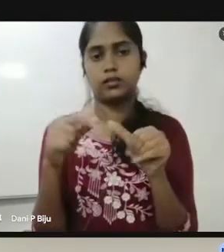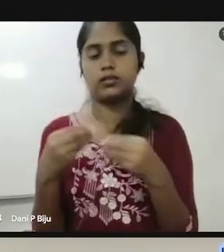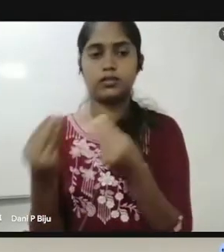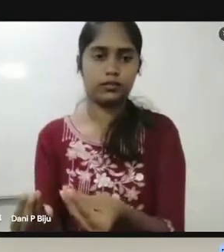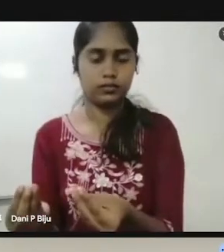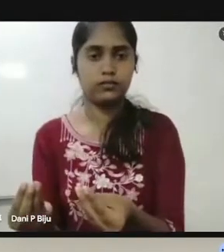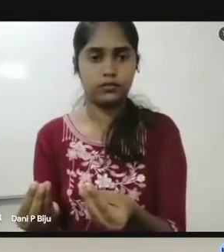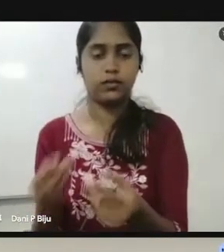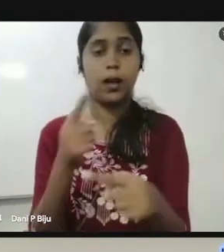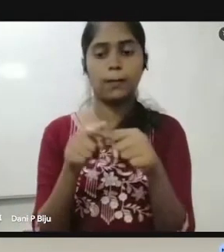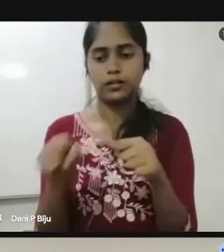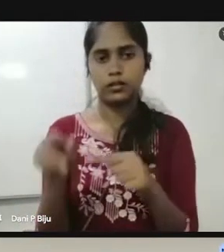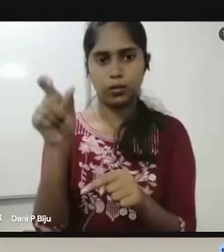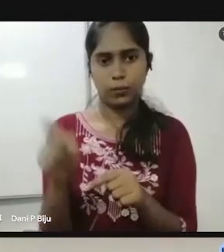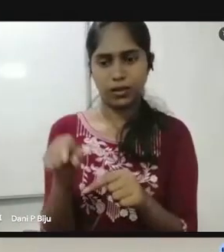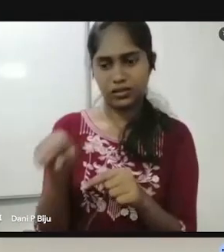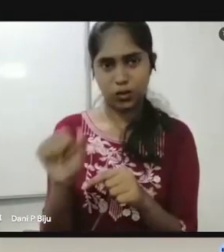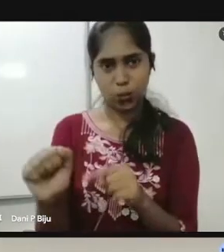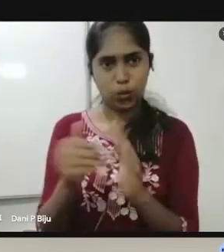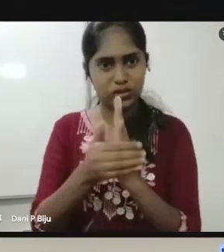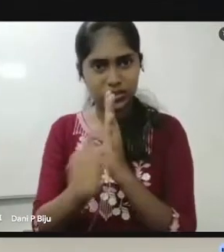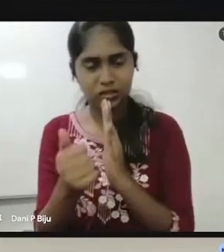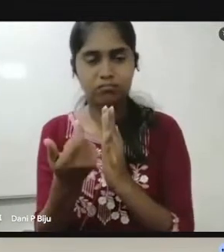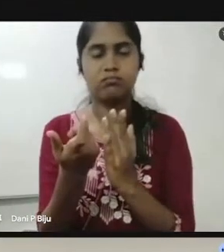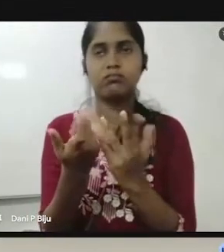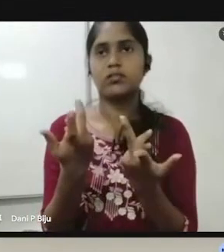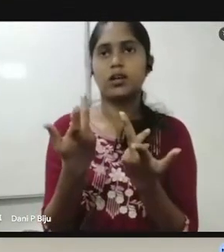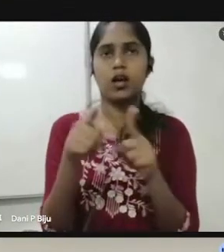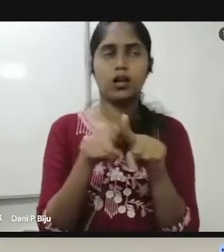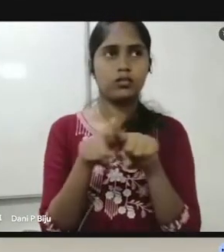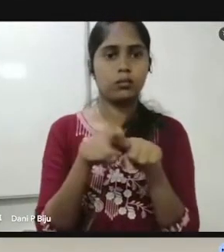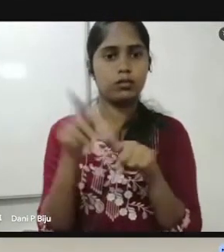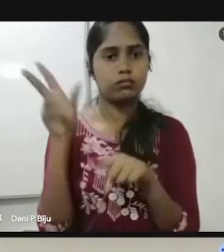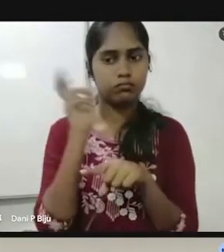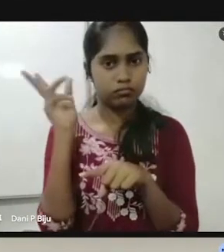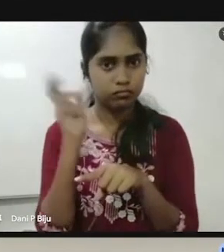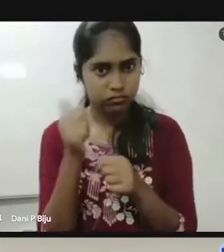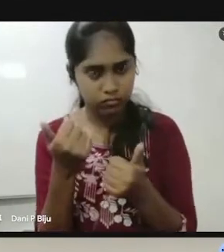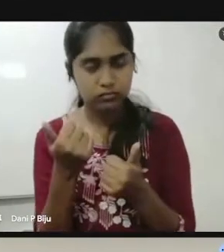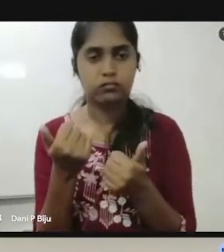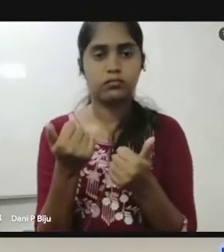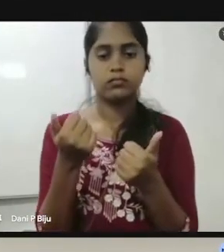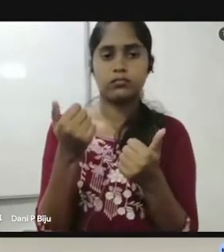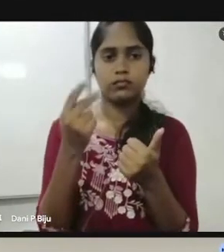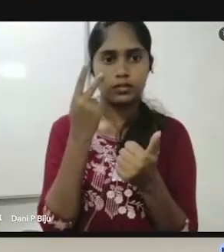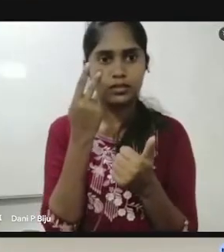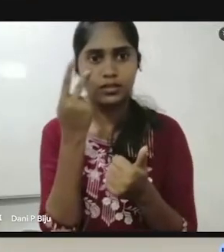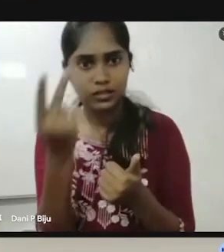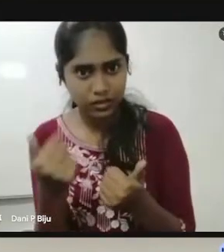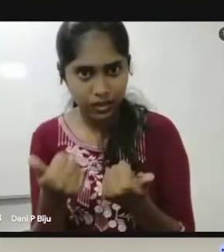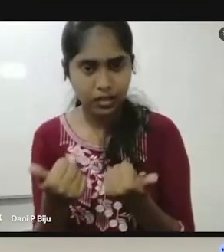വ്യക്തിയുടെ കഴിവുകൾ, കാഴ്ച, കേൾവി, നമ്മളുടെ കൈകാലുകൾ ചലിപ്പിക്കാനുള്ള കഴിവ്, ഇതൊക്കെ